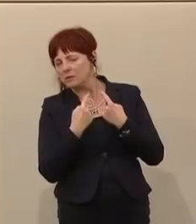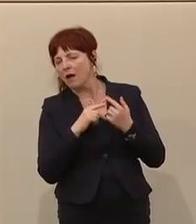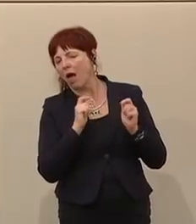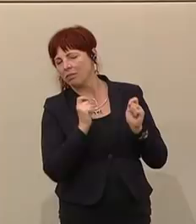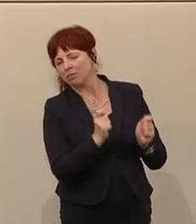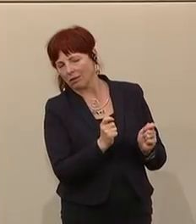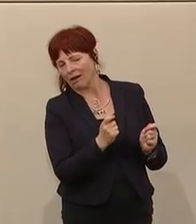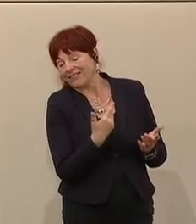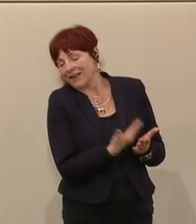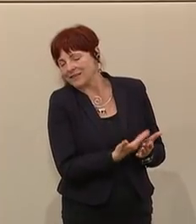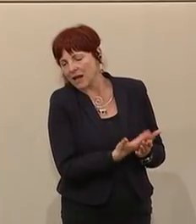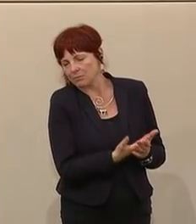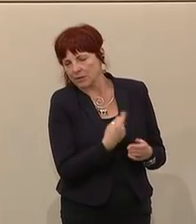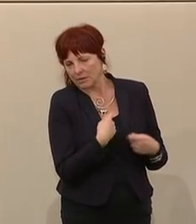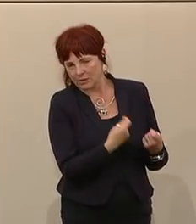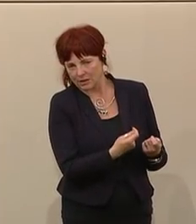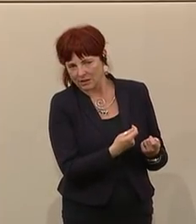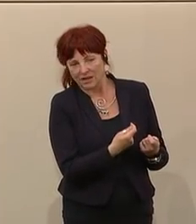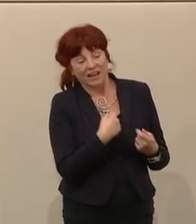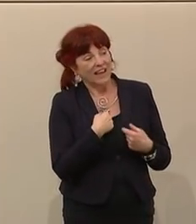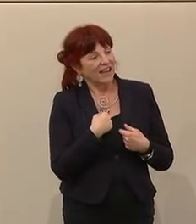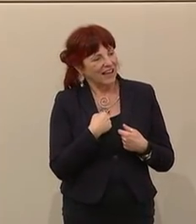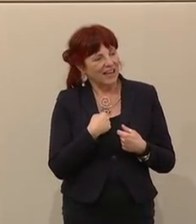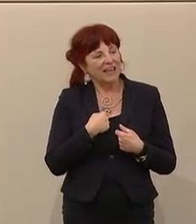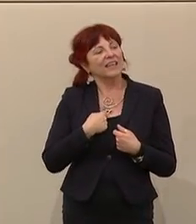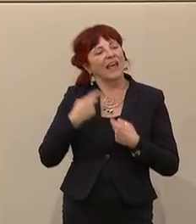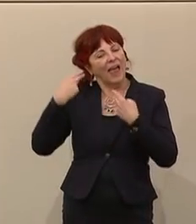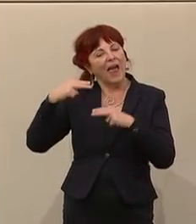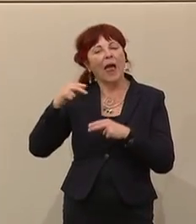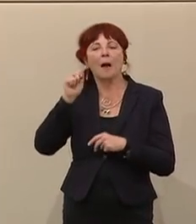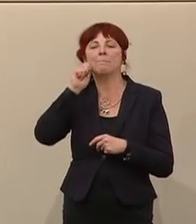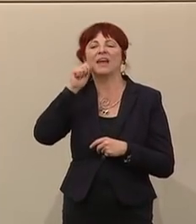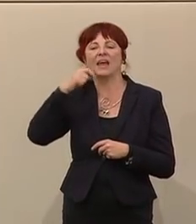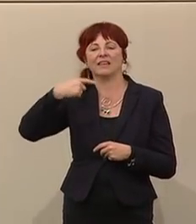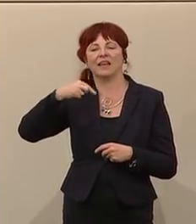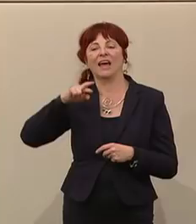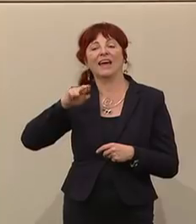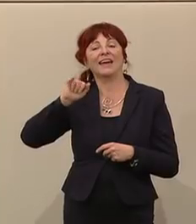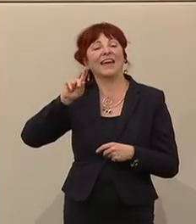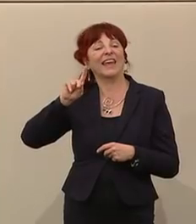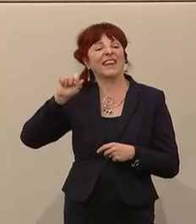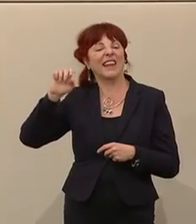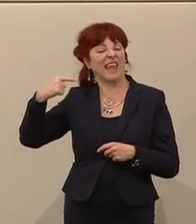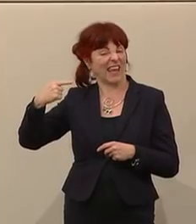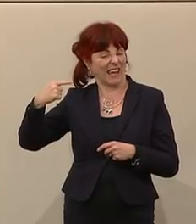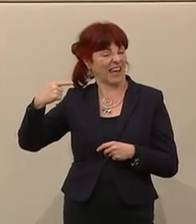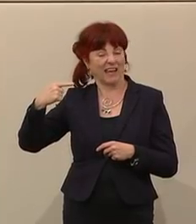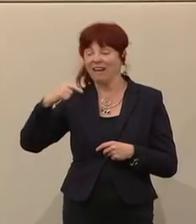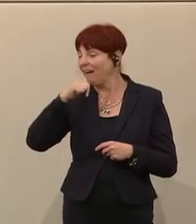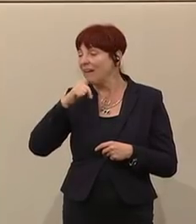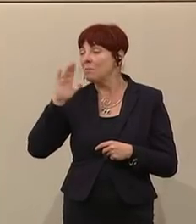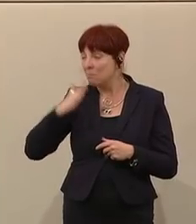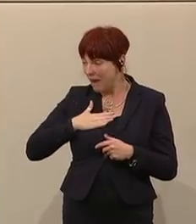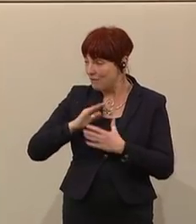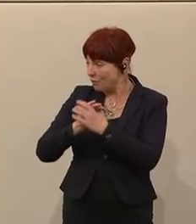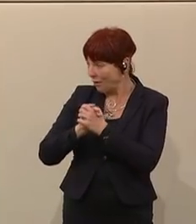sagen, ich bin kein Freund von Herrn Peter Griedling. Ich habe mich oft genug in der Öffentlichkeit mit ihm gematcht.